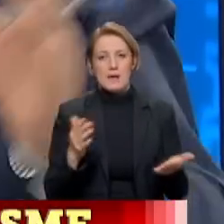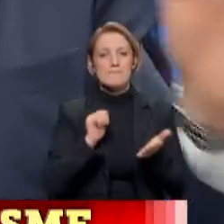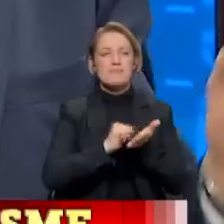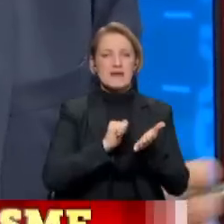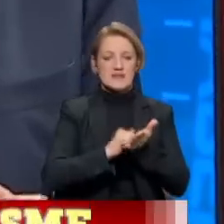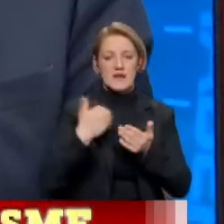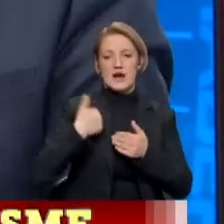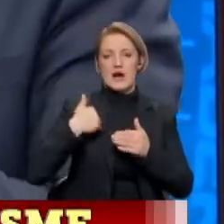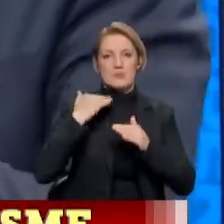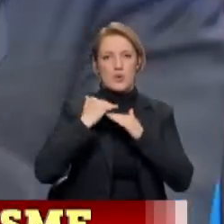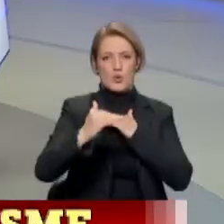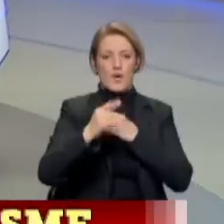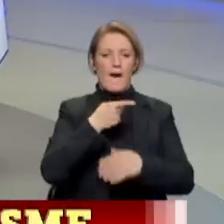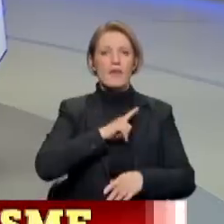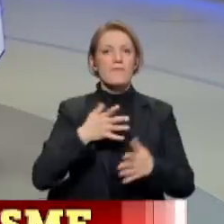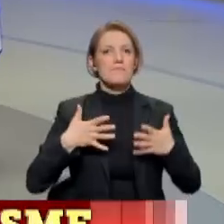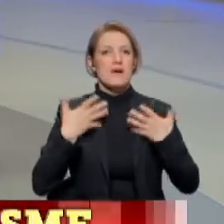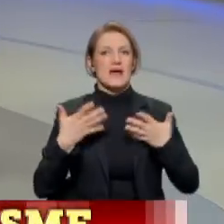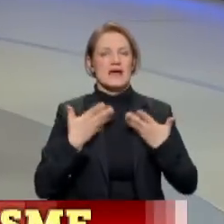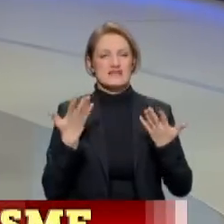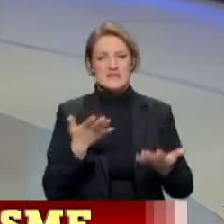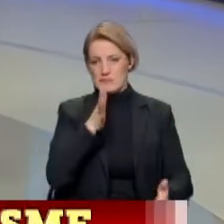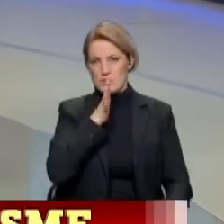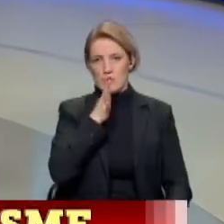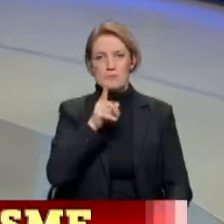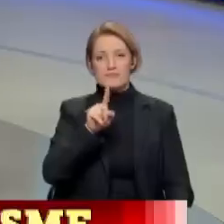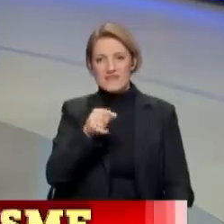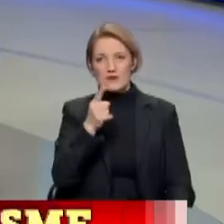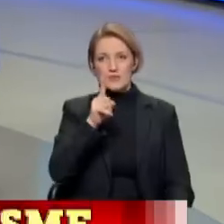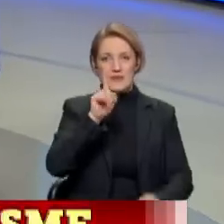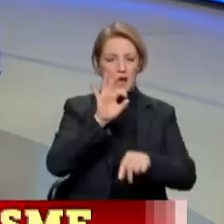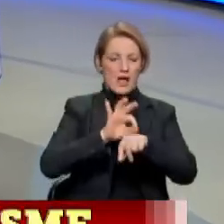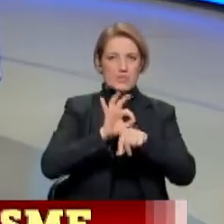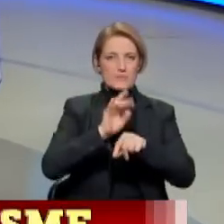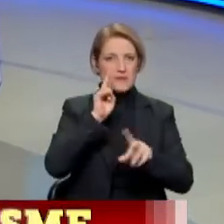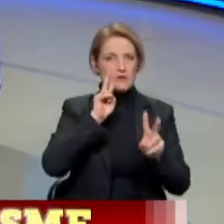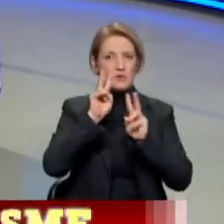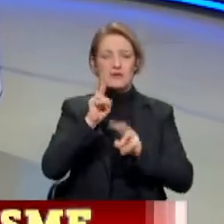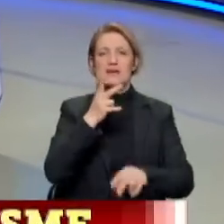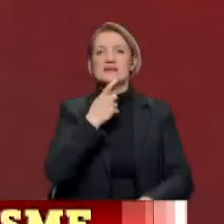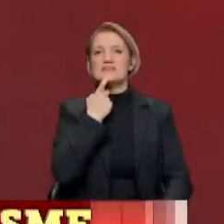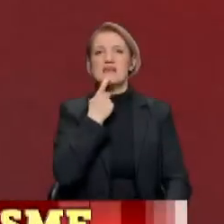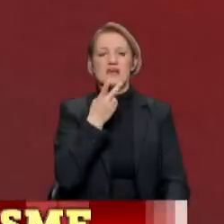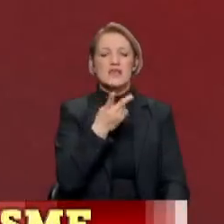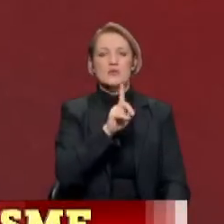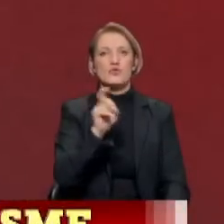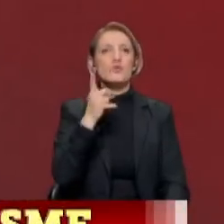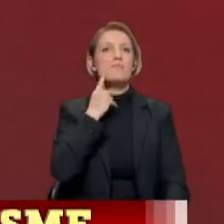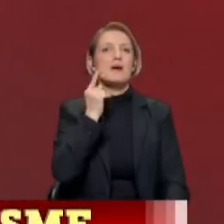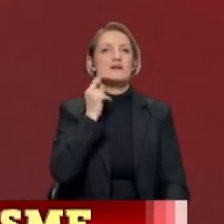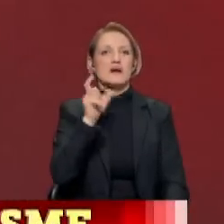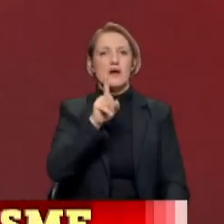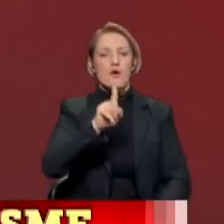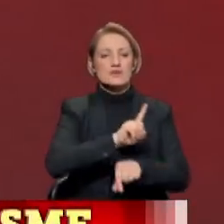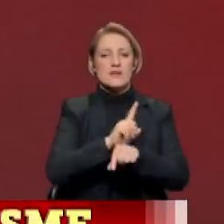medyanın, kamuoyunun adayı merak ettiğini biliyorum. Burada virgül koymanızı isteyeceğim. Koyalım. Bir an, bir görüntü. Sene 2019, Mayıs ayı. O